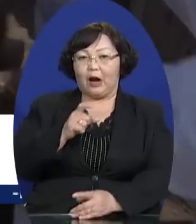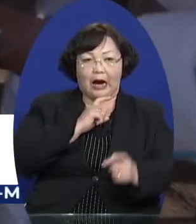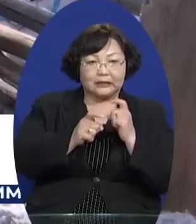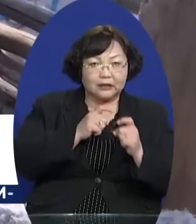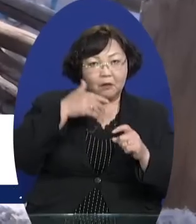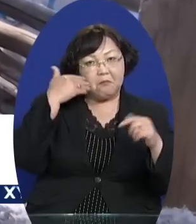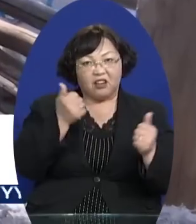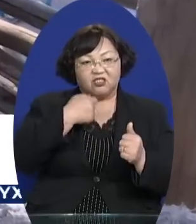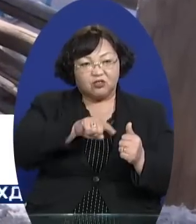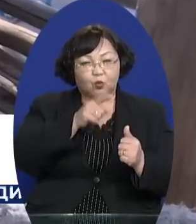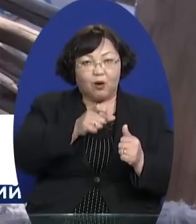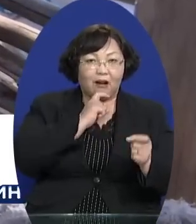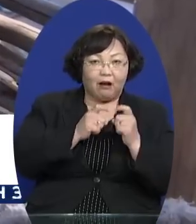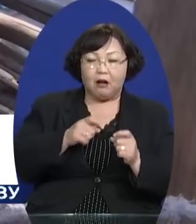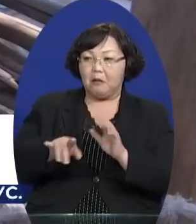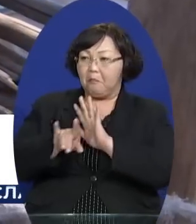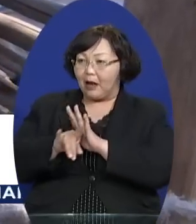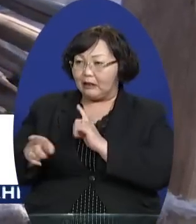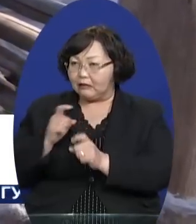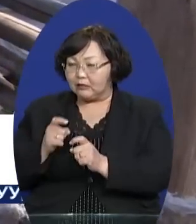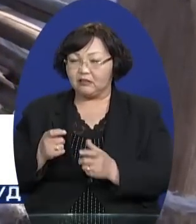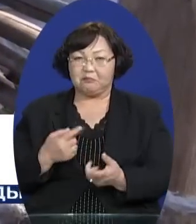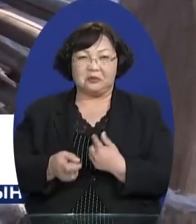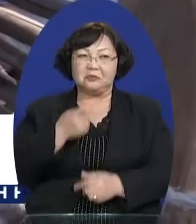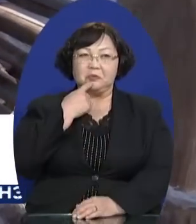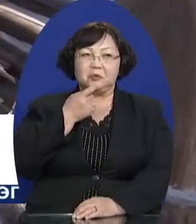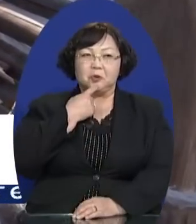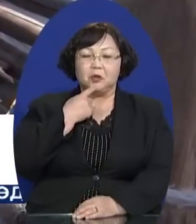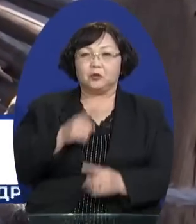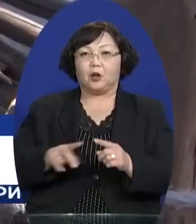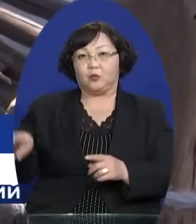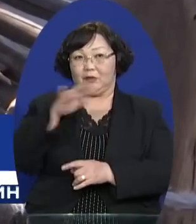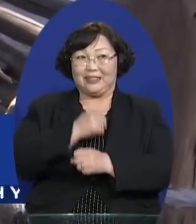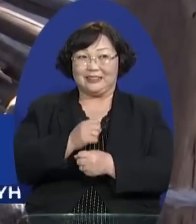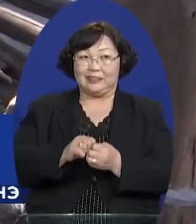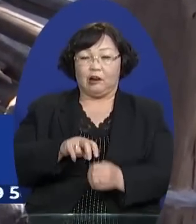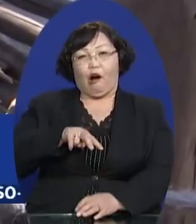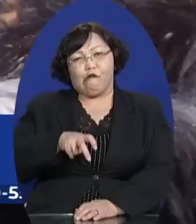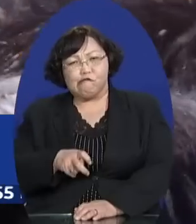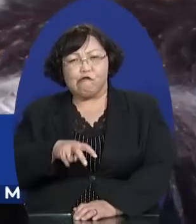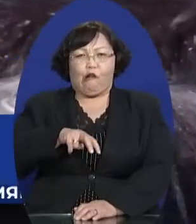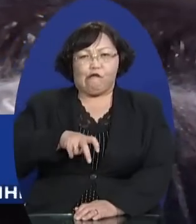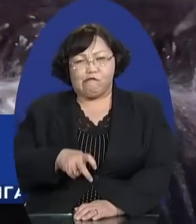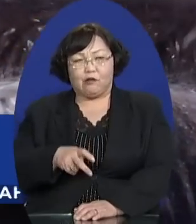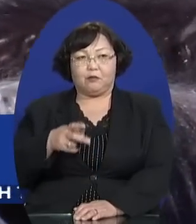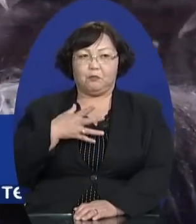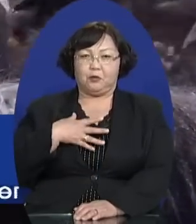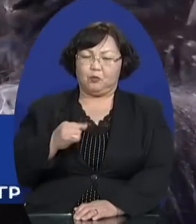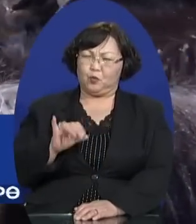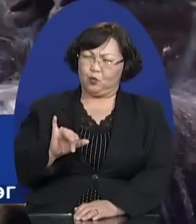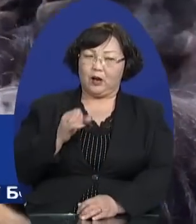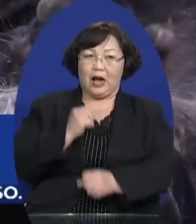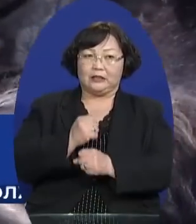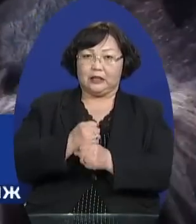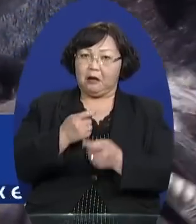ажил нь. Орон нутгад ажиллаж байхад ахмад малын эмч нарын зарим нь хазгар гişгэ доглон байх нь ажиглагддаг. Энэ нь ажил нь